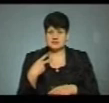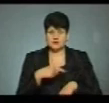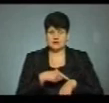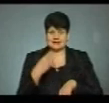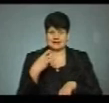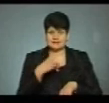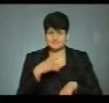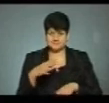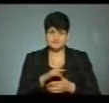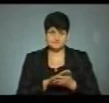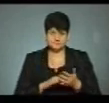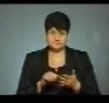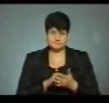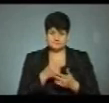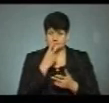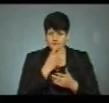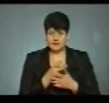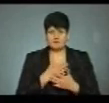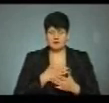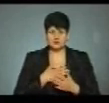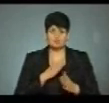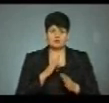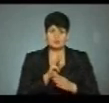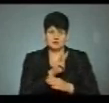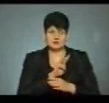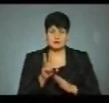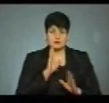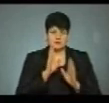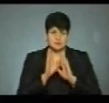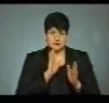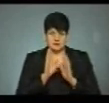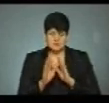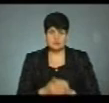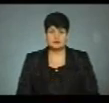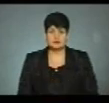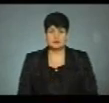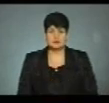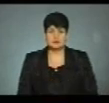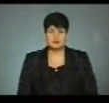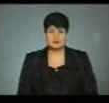20:30. Також більше матеріалів переглядайте на нашому сайті і Facebook-сторінці. На все добре!